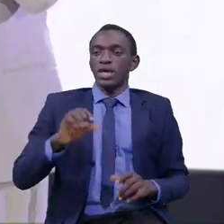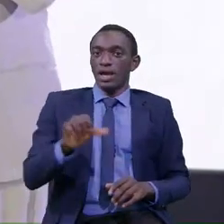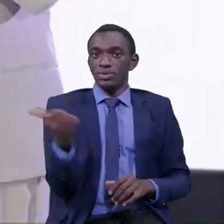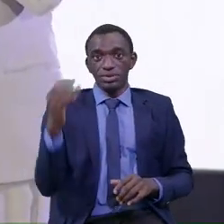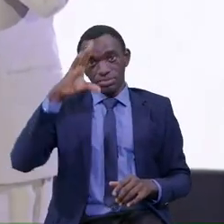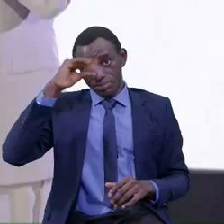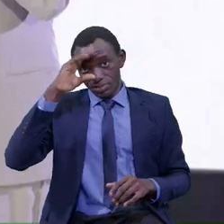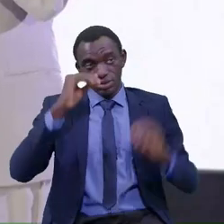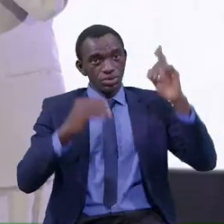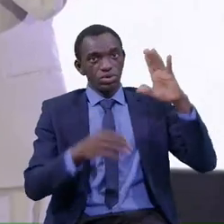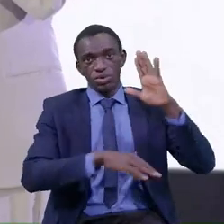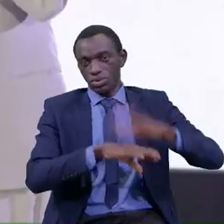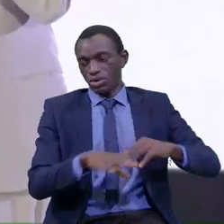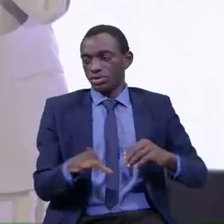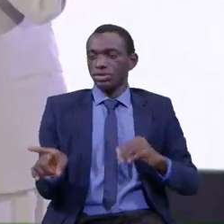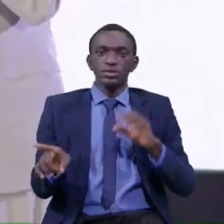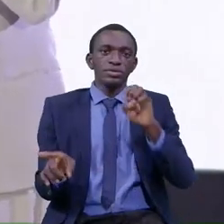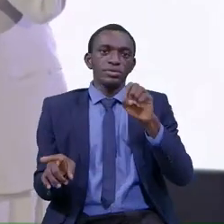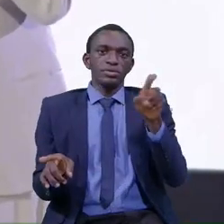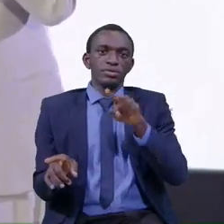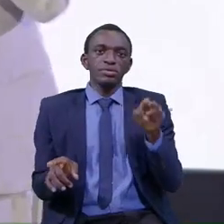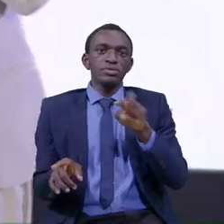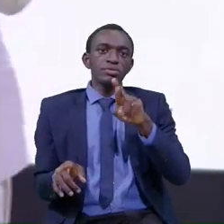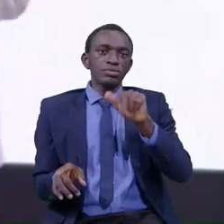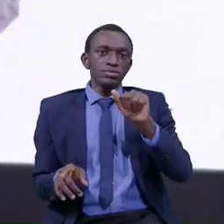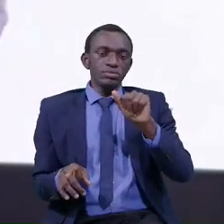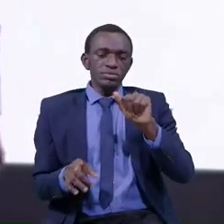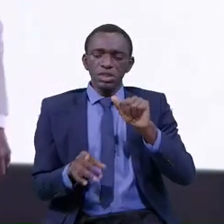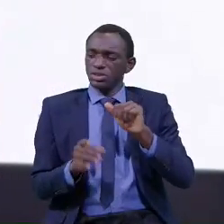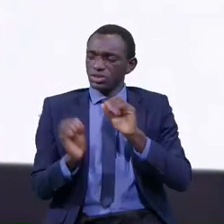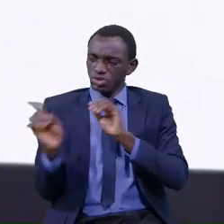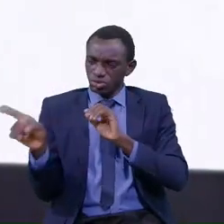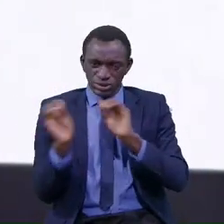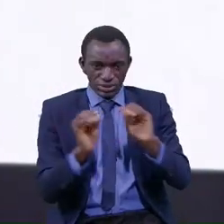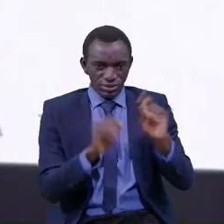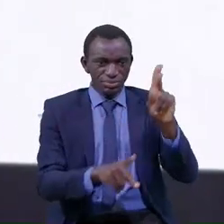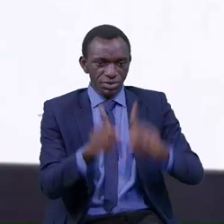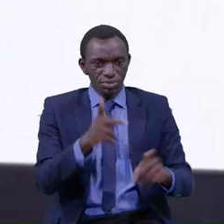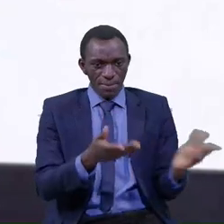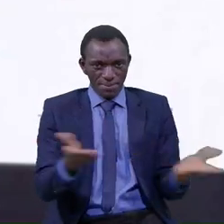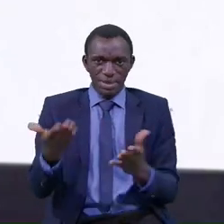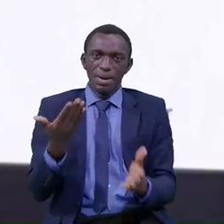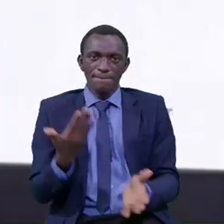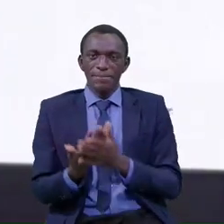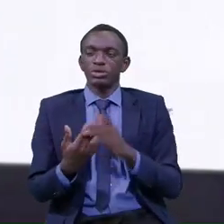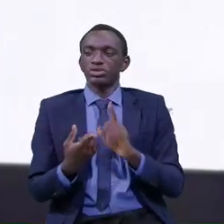Enseignez, amenez-les dans le pays. Ça, c'est l'objectif. Néhémie,